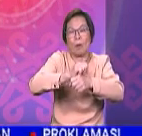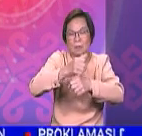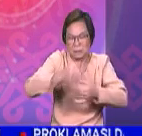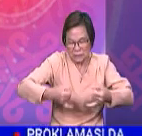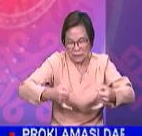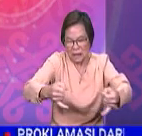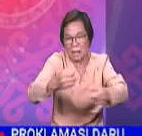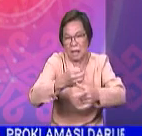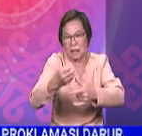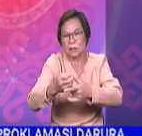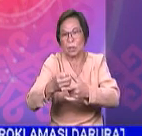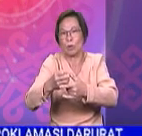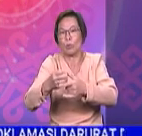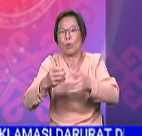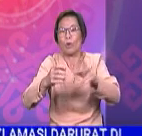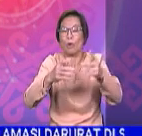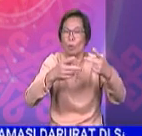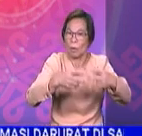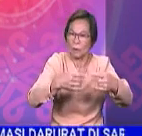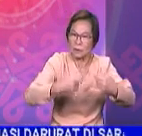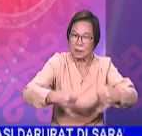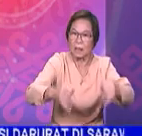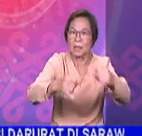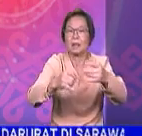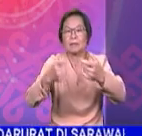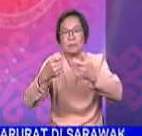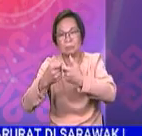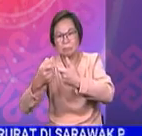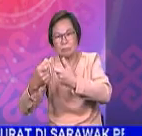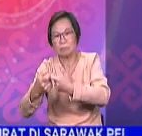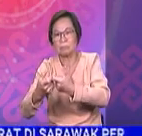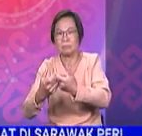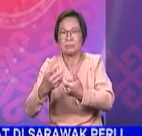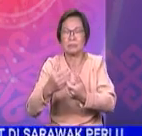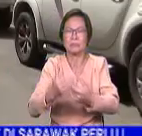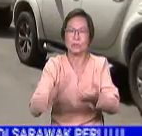untuk dipanjangkan kepada Majlis perbandaran Sandakan